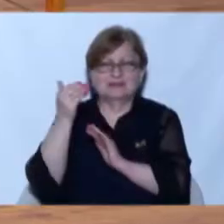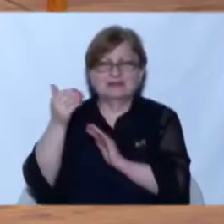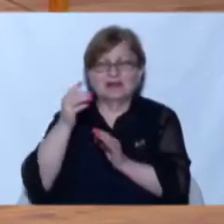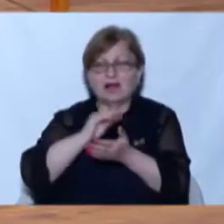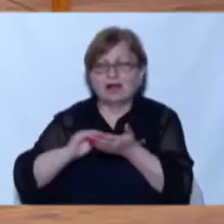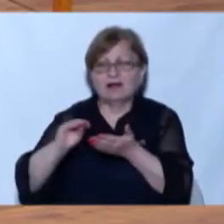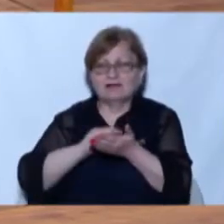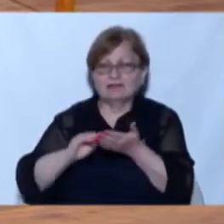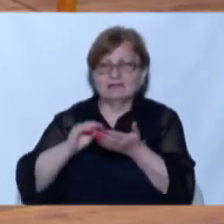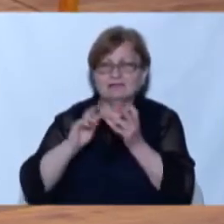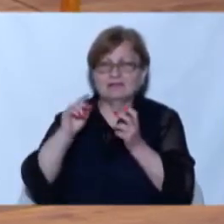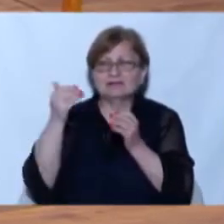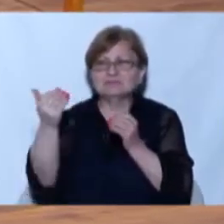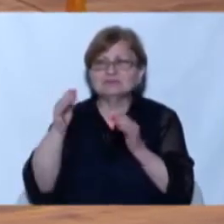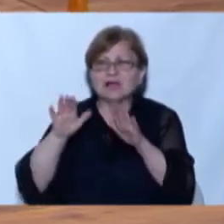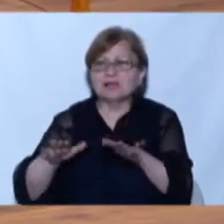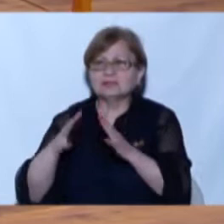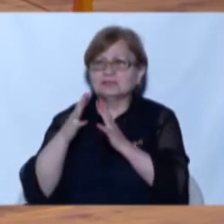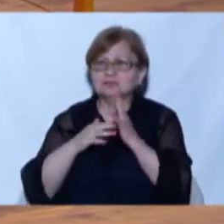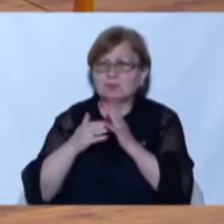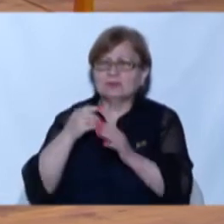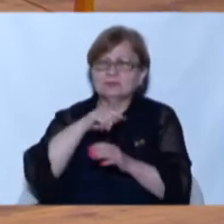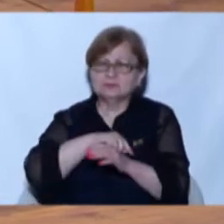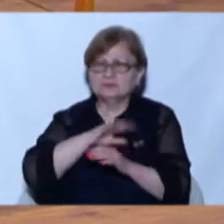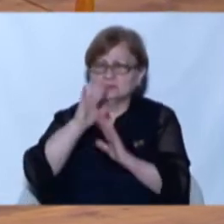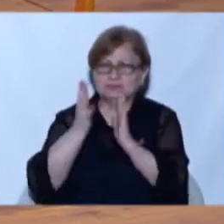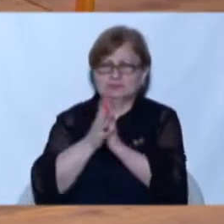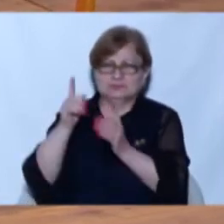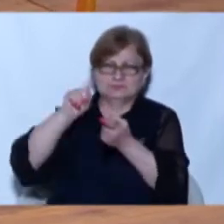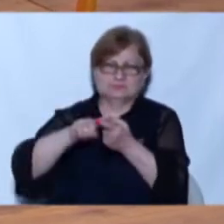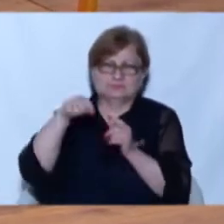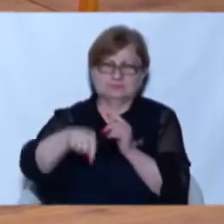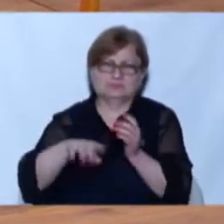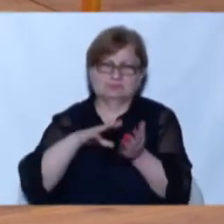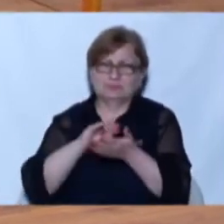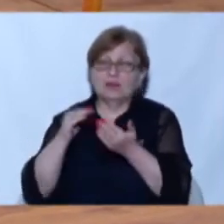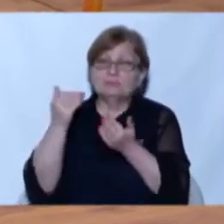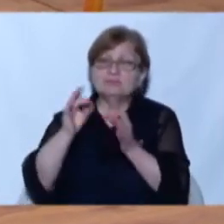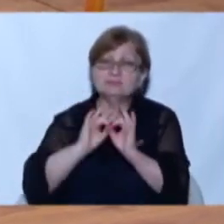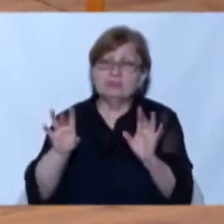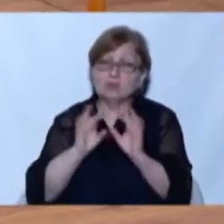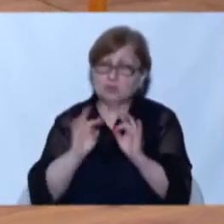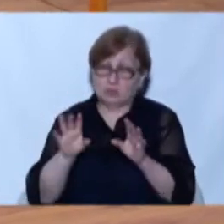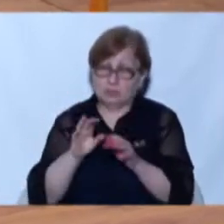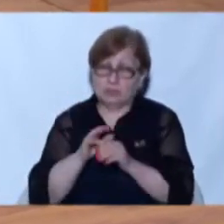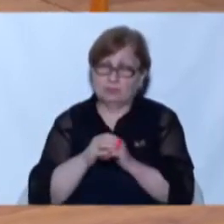თემატიკა, ისე მისი პიროვნული ხასიათიც. გოდერძი ჩოხელის მოთხრობები